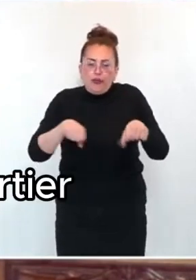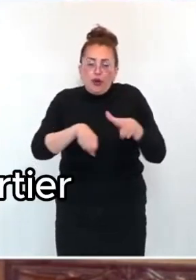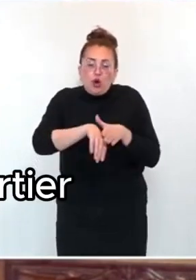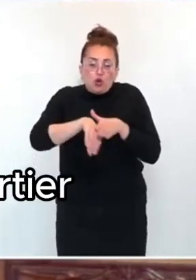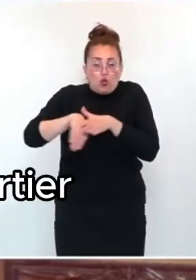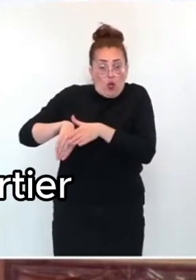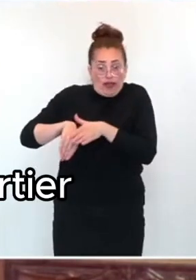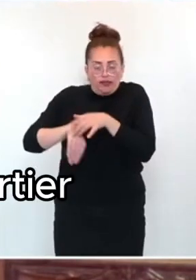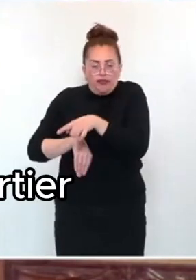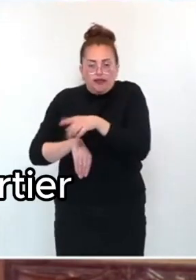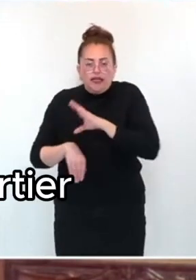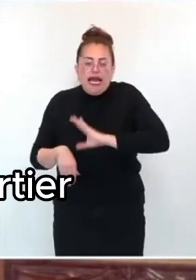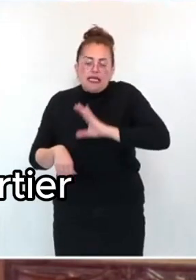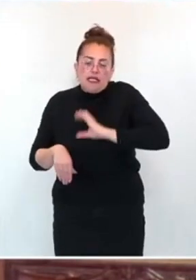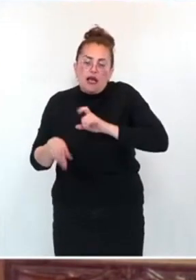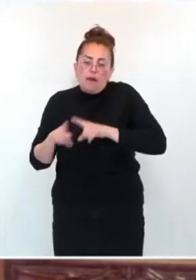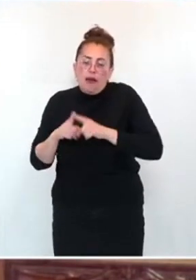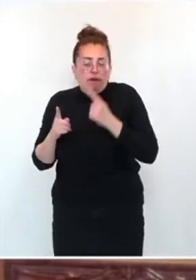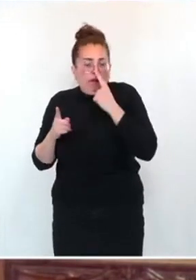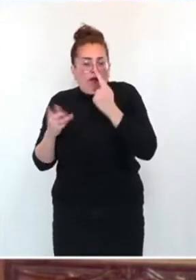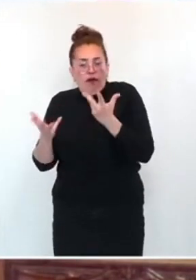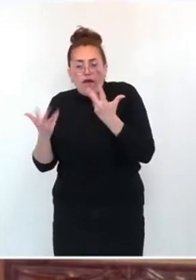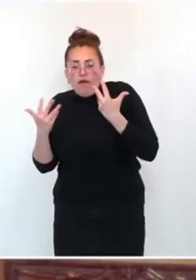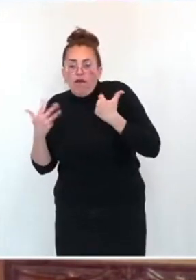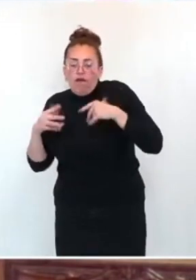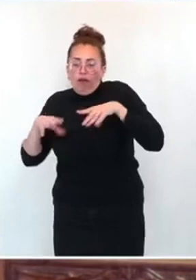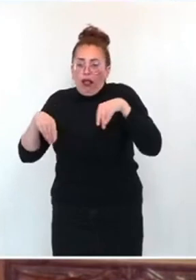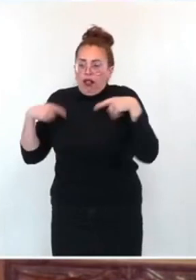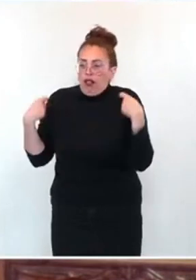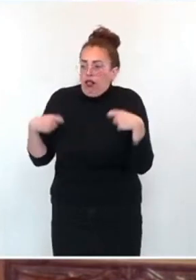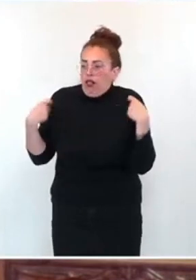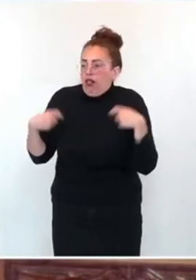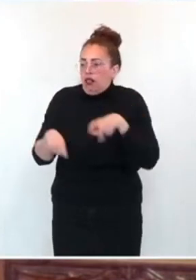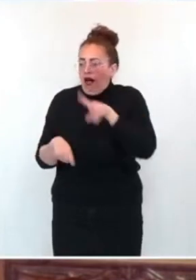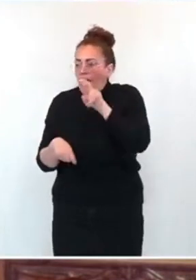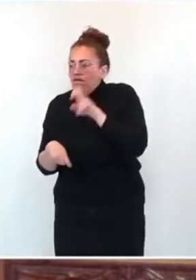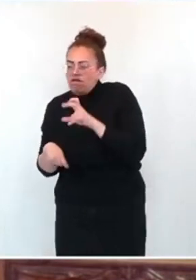apporter davantage de respiration dans le quartier et beaucoup plus d'espaces verts de proximité.